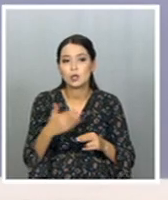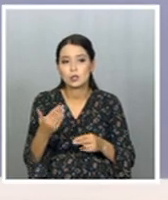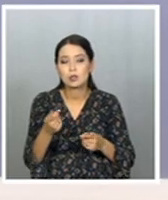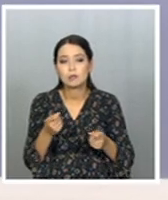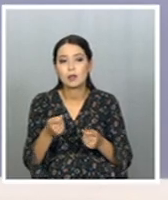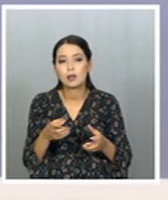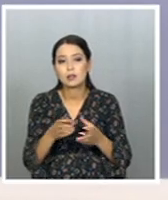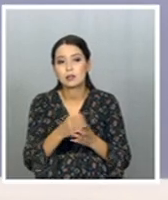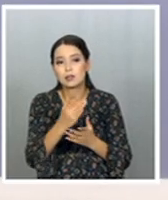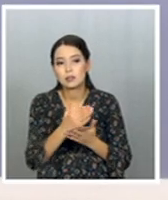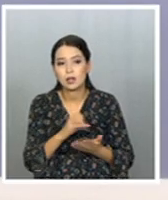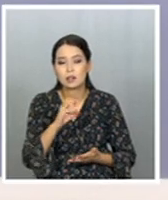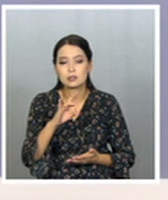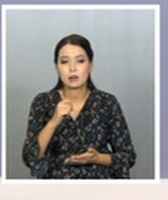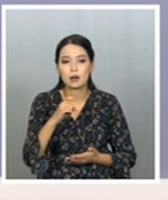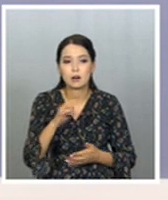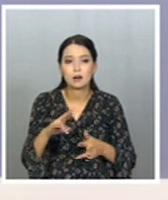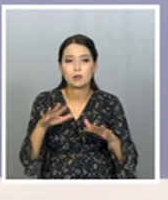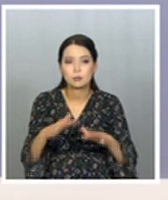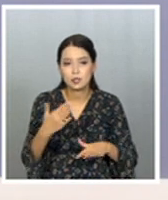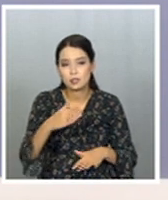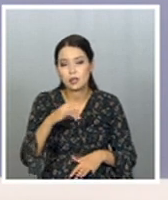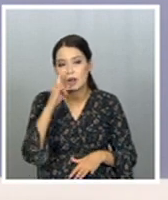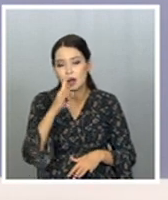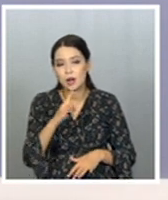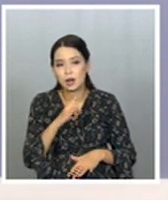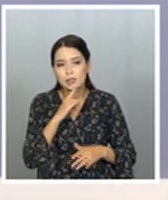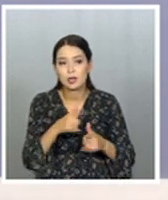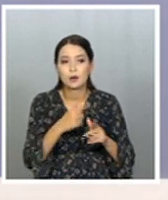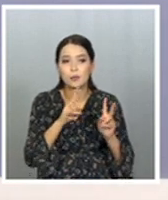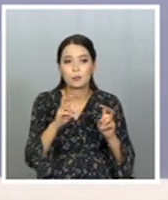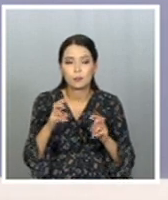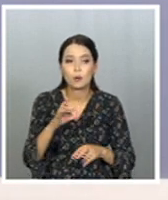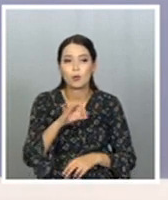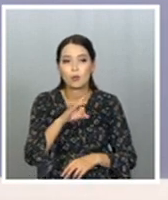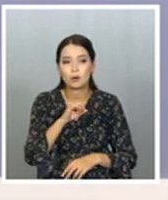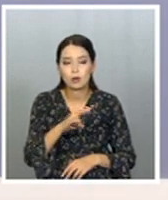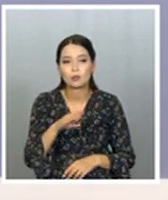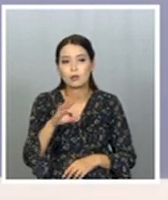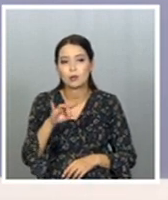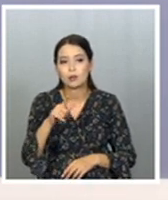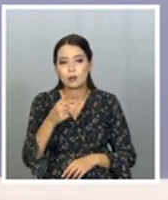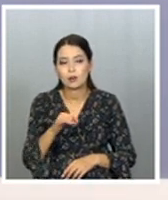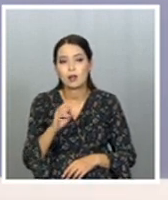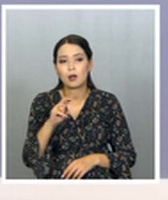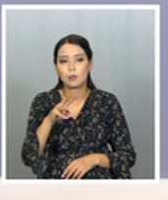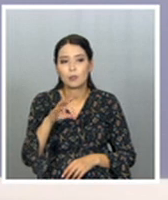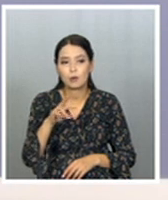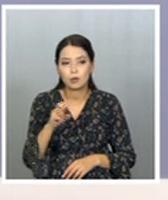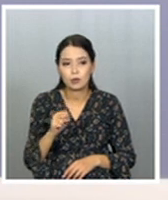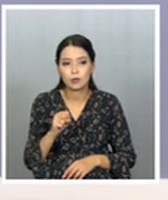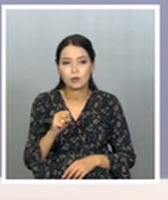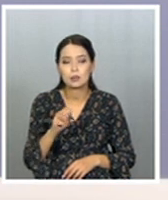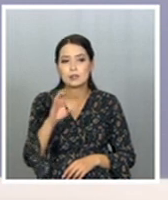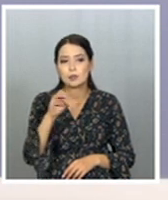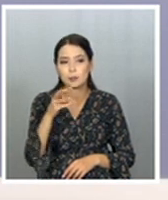қарамағына Астрахан губерниясындағы қазақтар мекендеген жерлер Орал, Торғай, Ақмола және